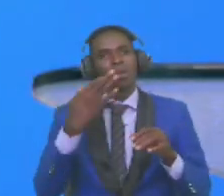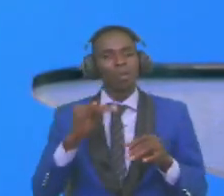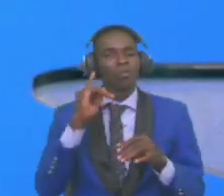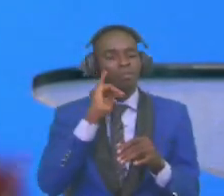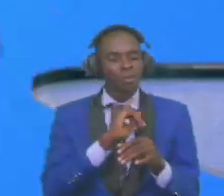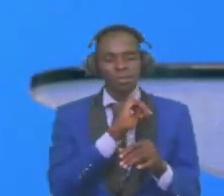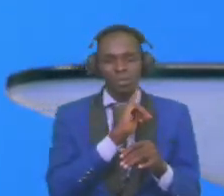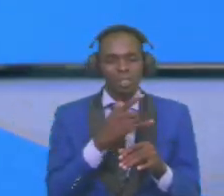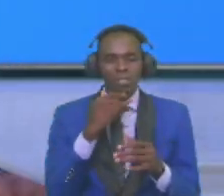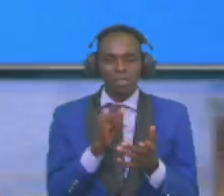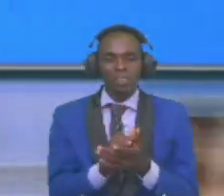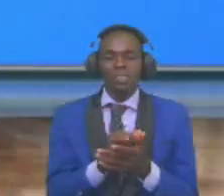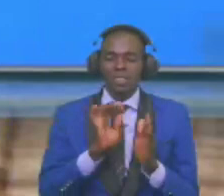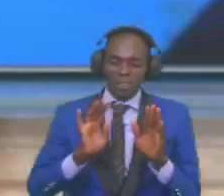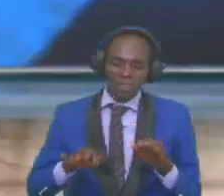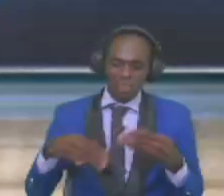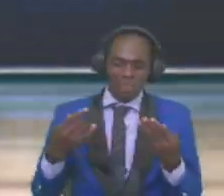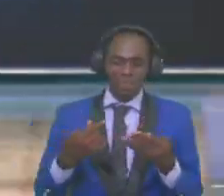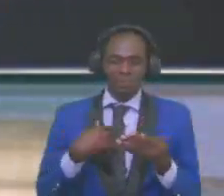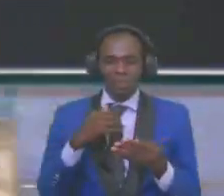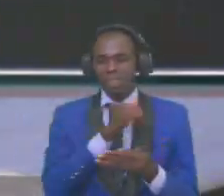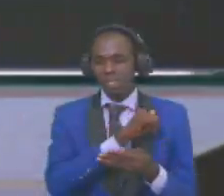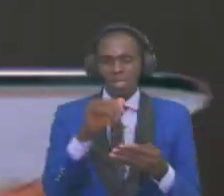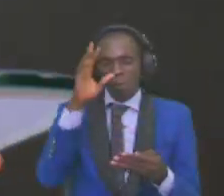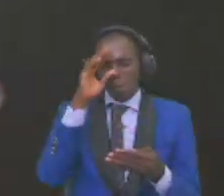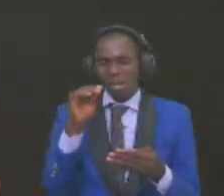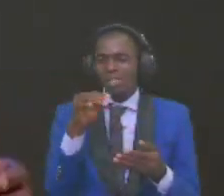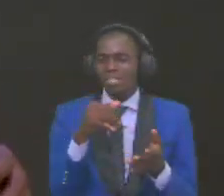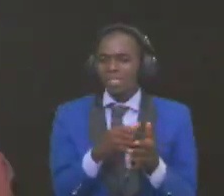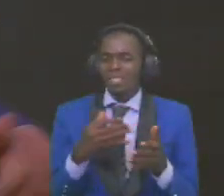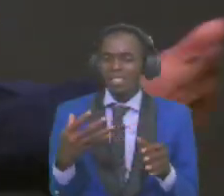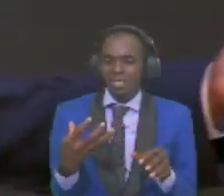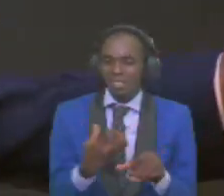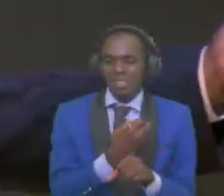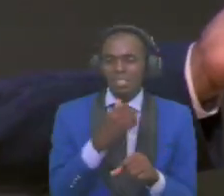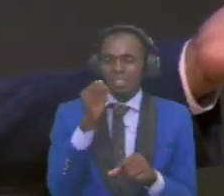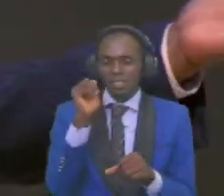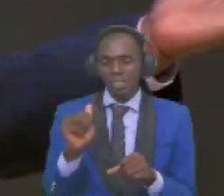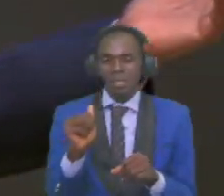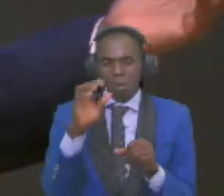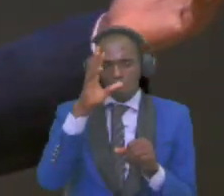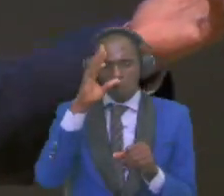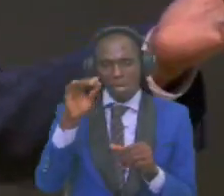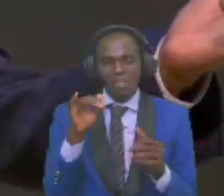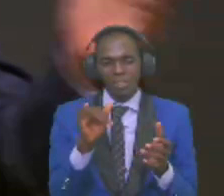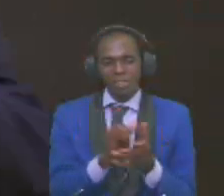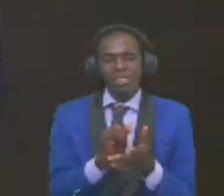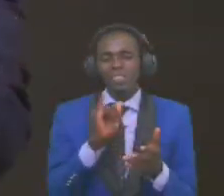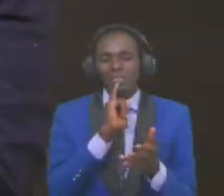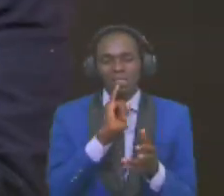donne moi un homme il faut quelqu'un qui peut oser qui disent pas mais y'a personne